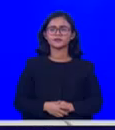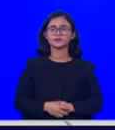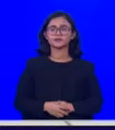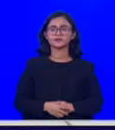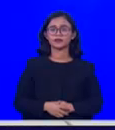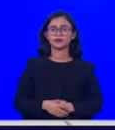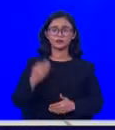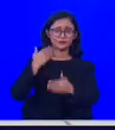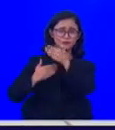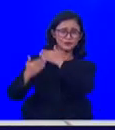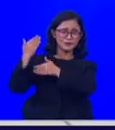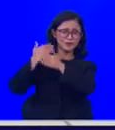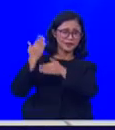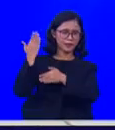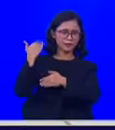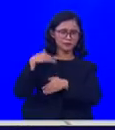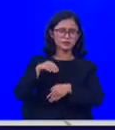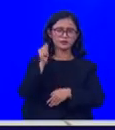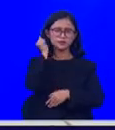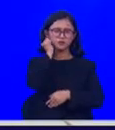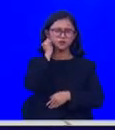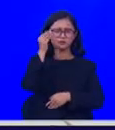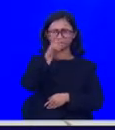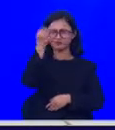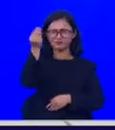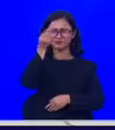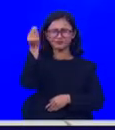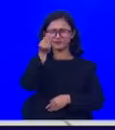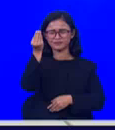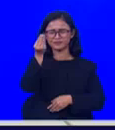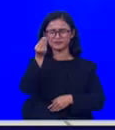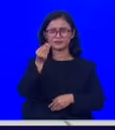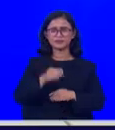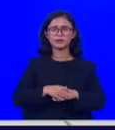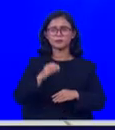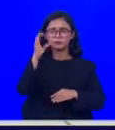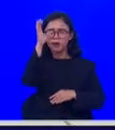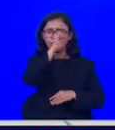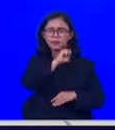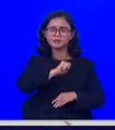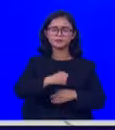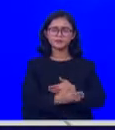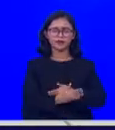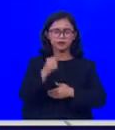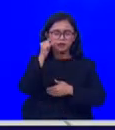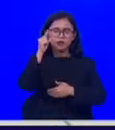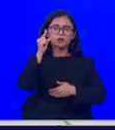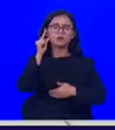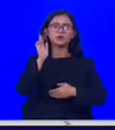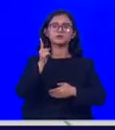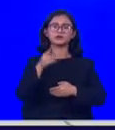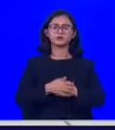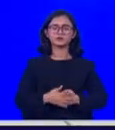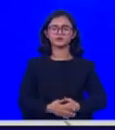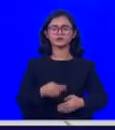Ratusan tahun yang lalu, Bu Ibu nih pasti suka pusing ya sebelum ada popok sekali pakai ini. Tengah malam si bayi bangunlah karena kain popoknya